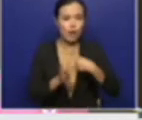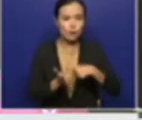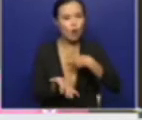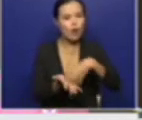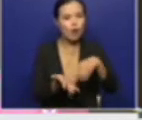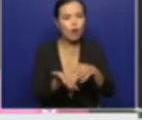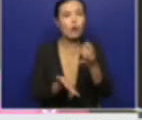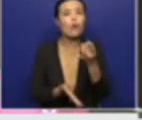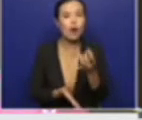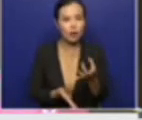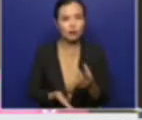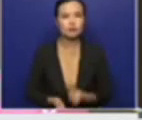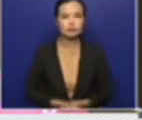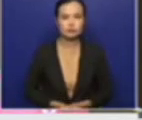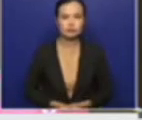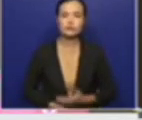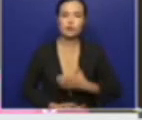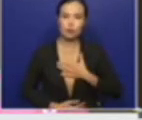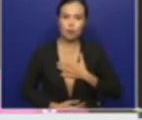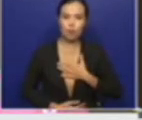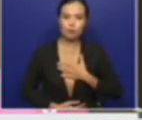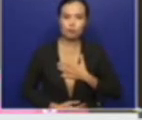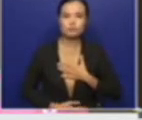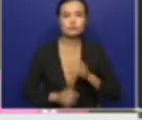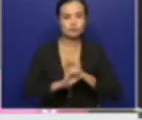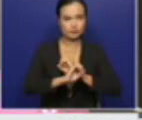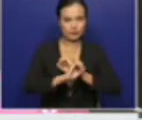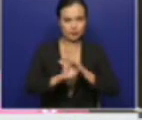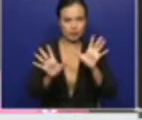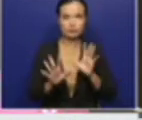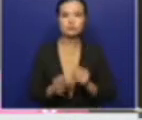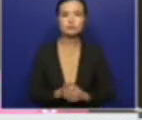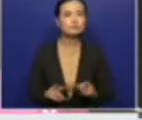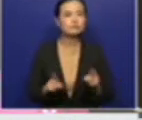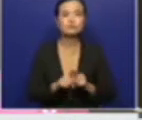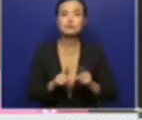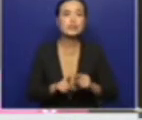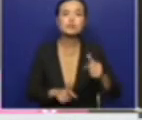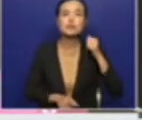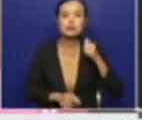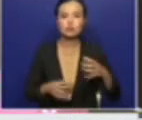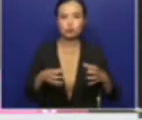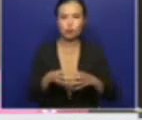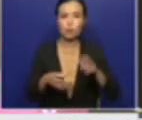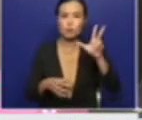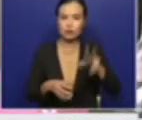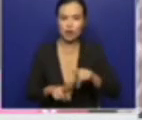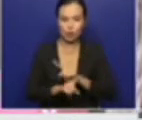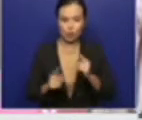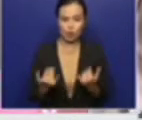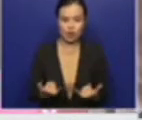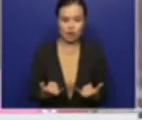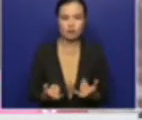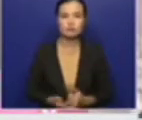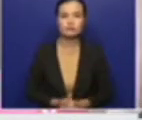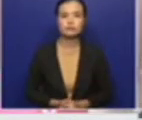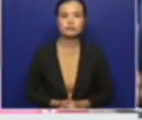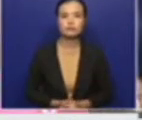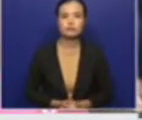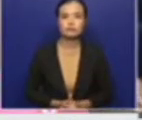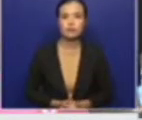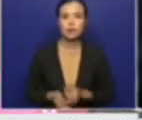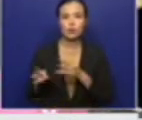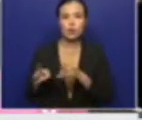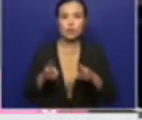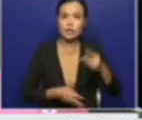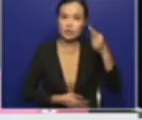ไรผมจึงยังยืนยันครับแล้วผมเชื่อว่าพรรคเพื่อไทยของผมวันนี้คงที่จะมีแนวคิ